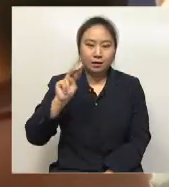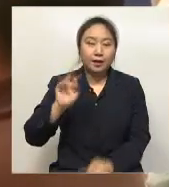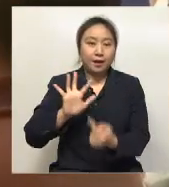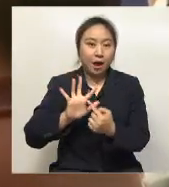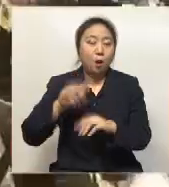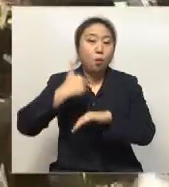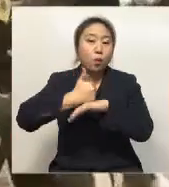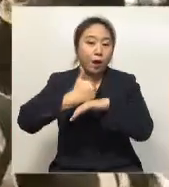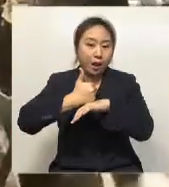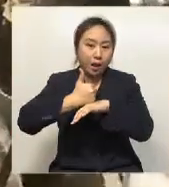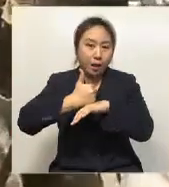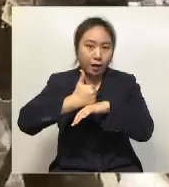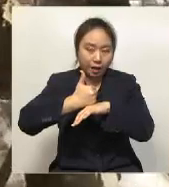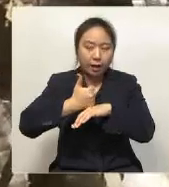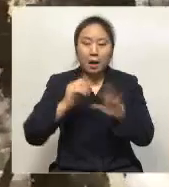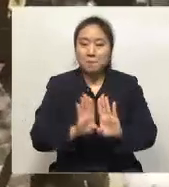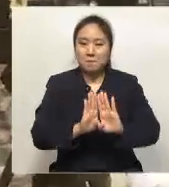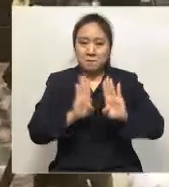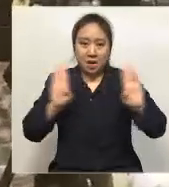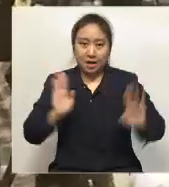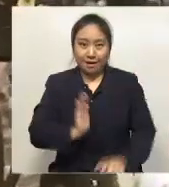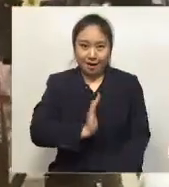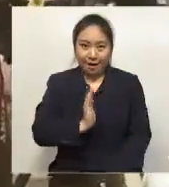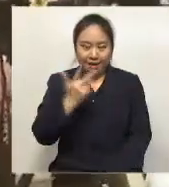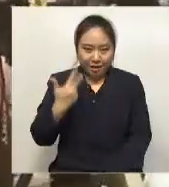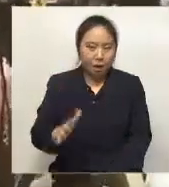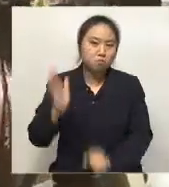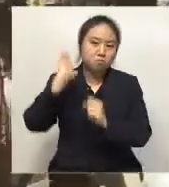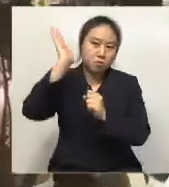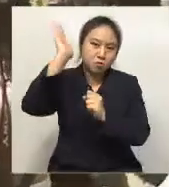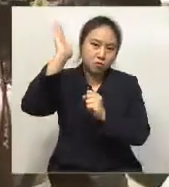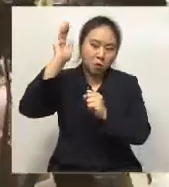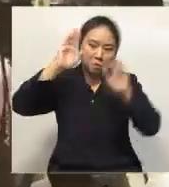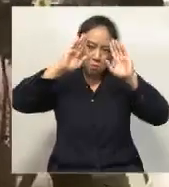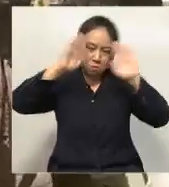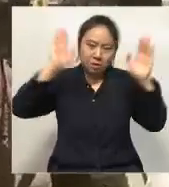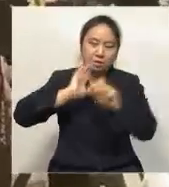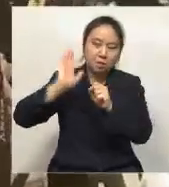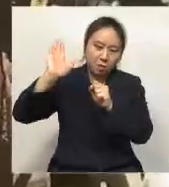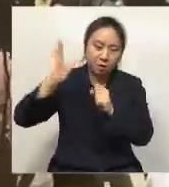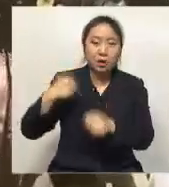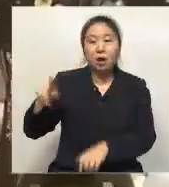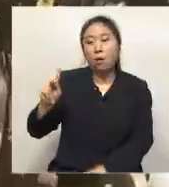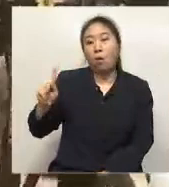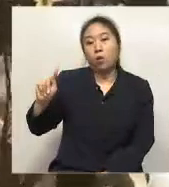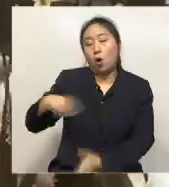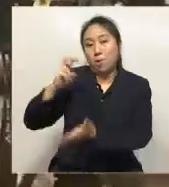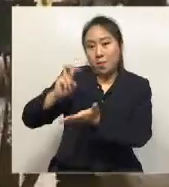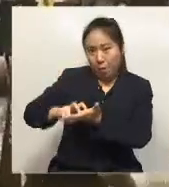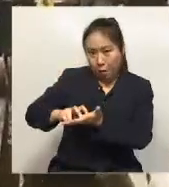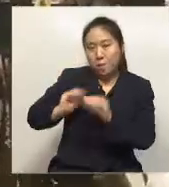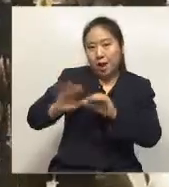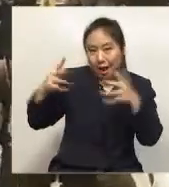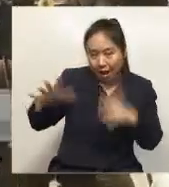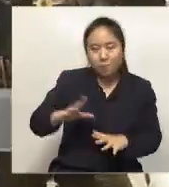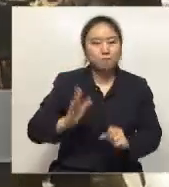วหน้าพักอนาคตใหม่ค่ะนอกจากเปิดตัวอย่างเป็นทางการแล้วก็แถลงวิสัยทัศน์หลังจากที่กกต.ประกาศรับรองเป็นพรรคการเมืองนะค